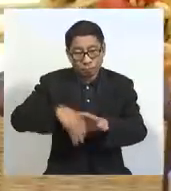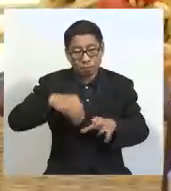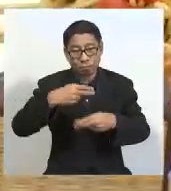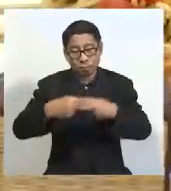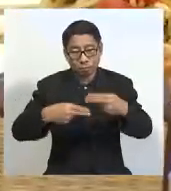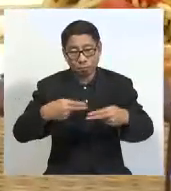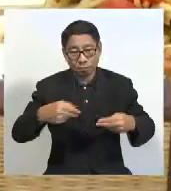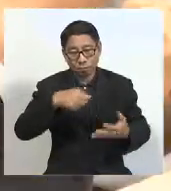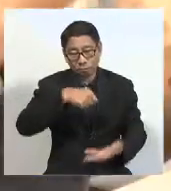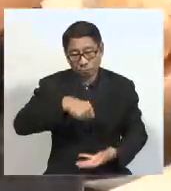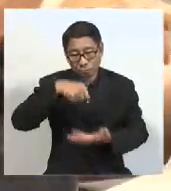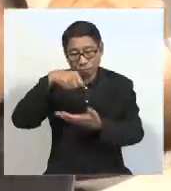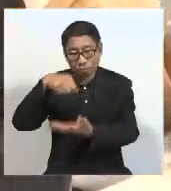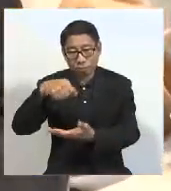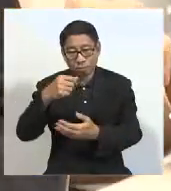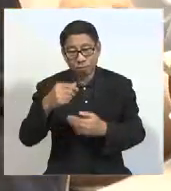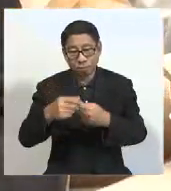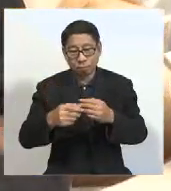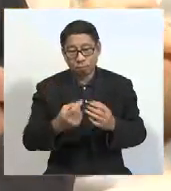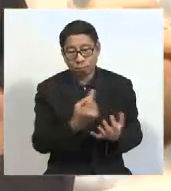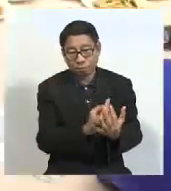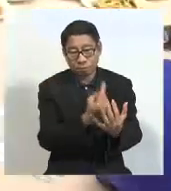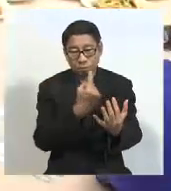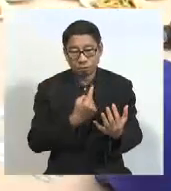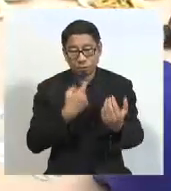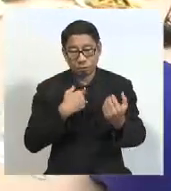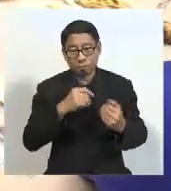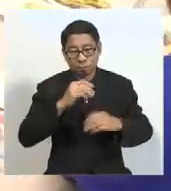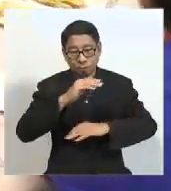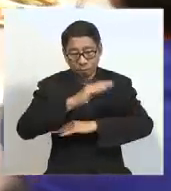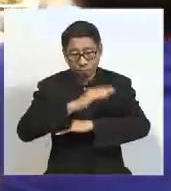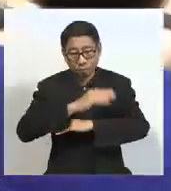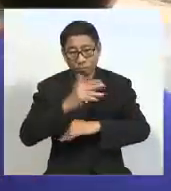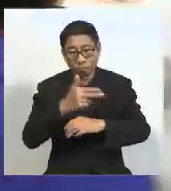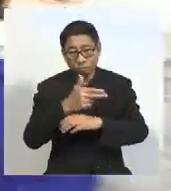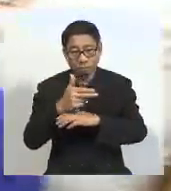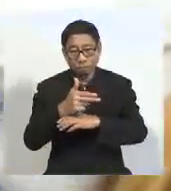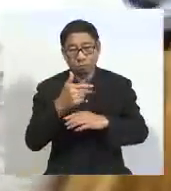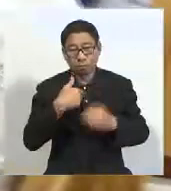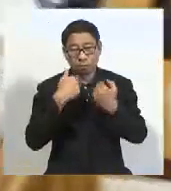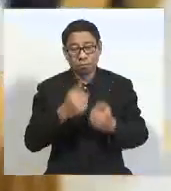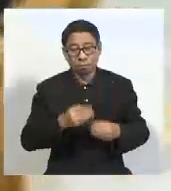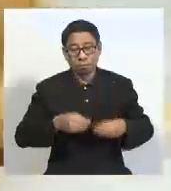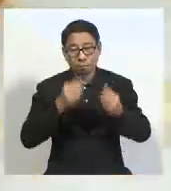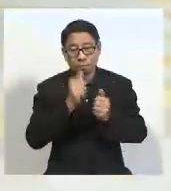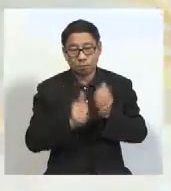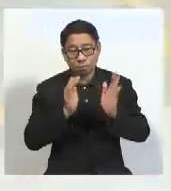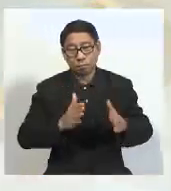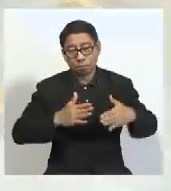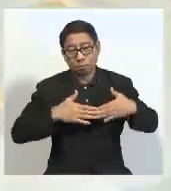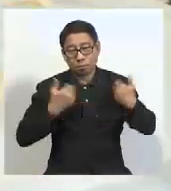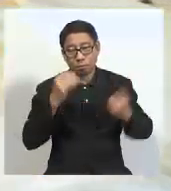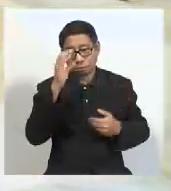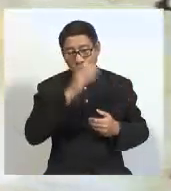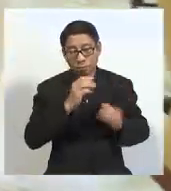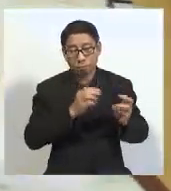มีการมอบของที่ระลึกให้กับตัวแทนสื่อมวลชนด้วยนายกรัฐมนตรีก็อวยพรให้ทุกคนมีความสุขค่ะขอให้สื่อห